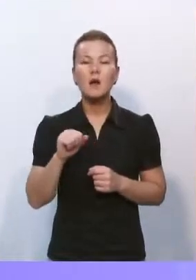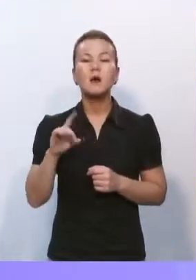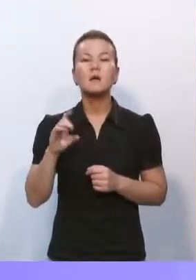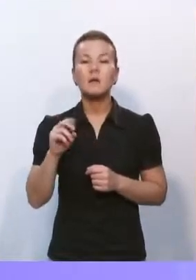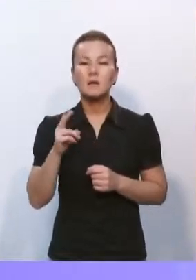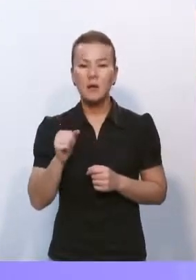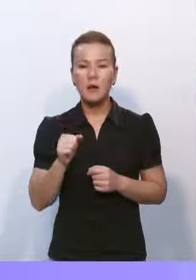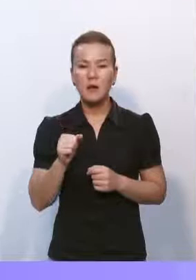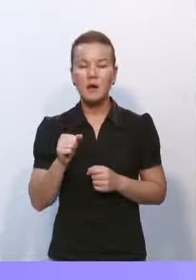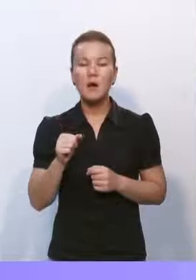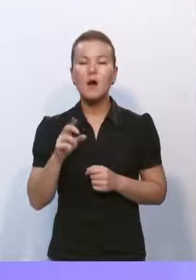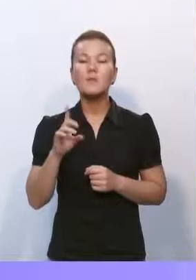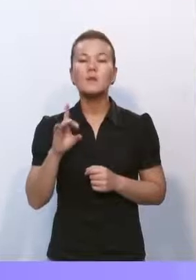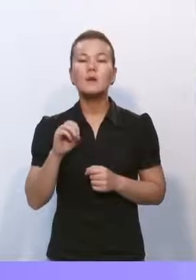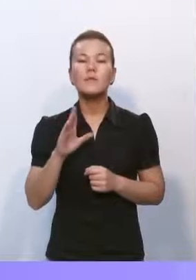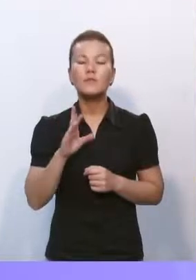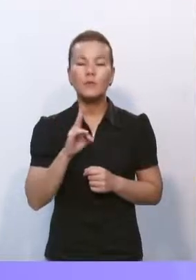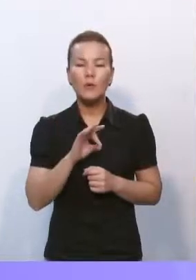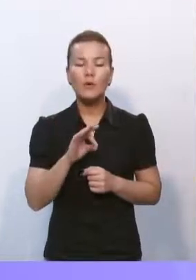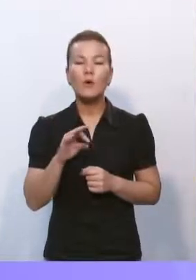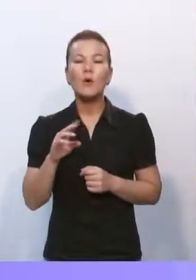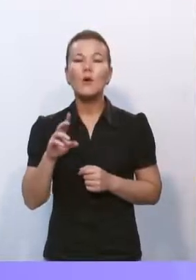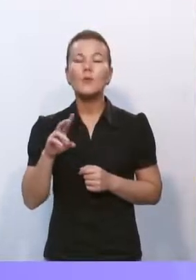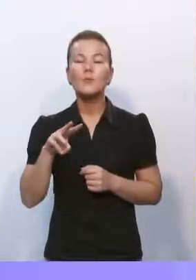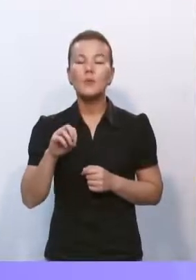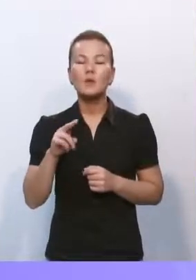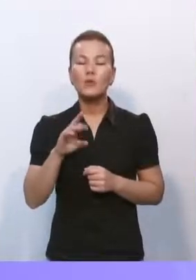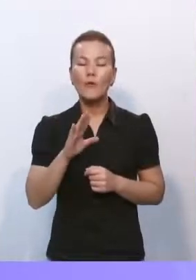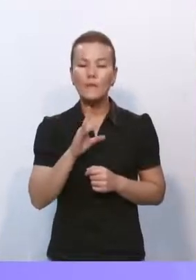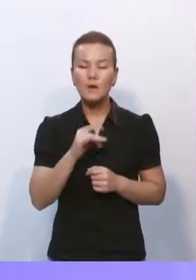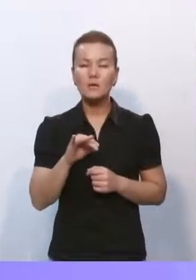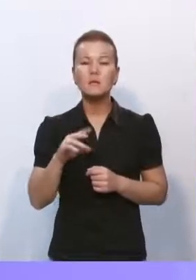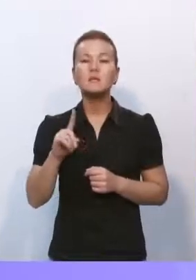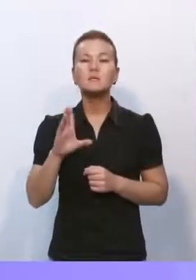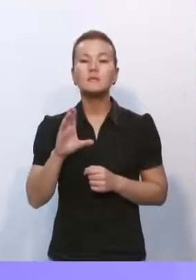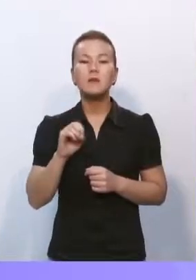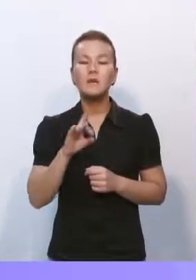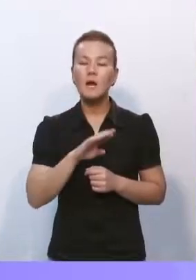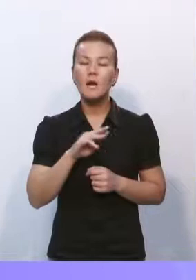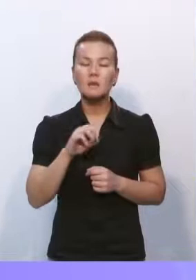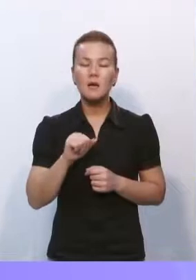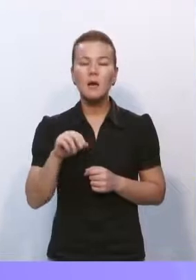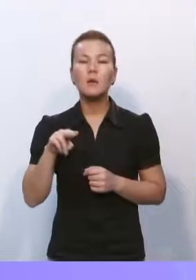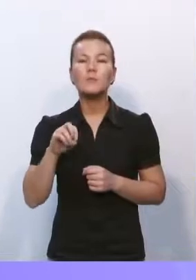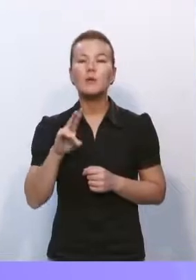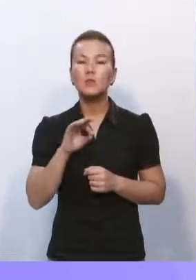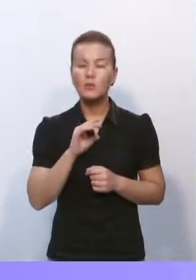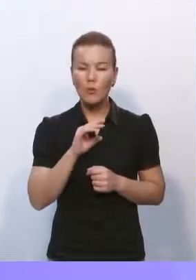река, бревно, медовый, зверята,